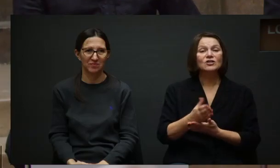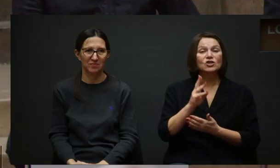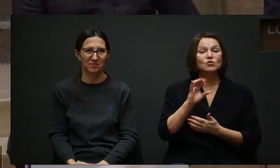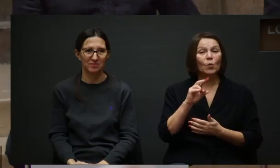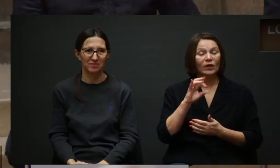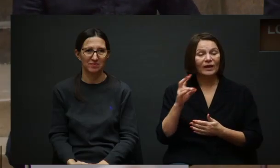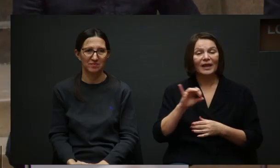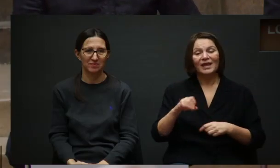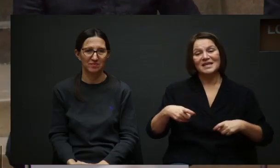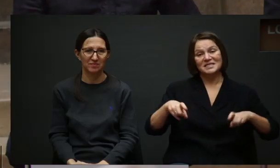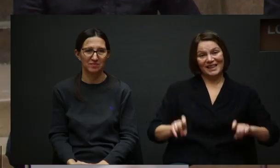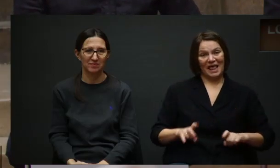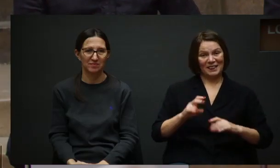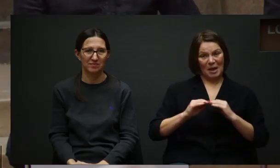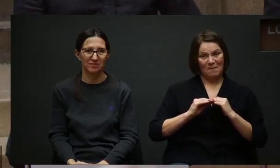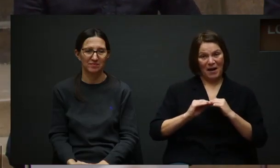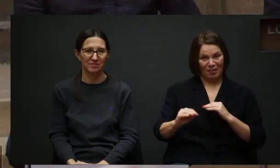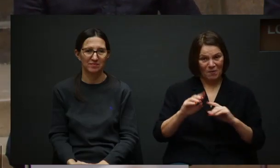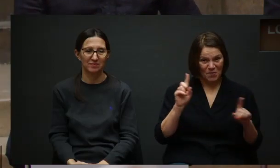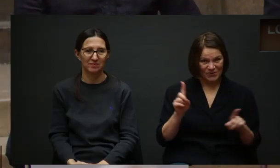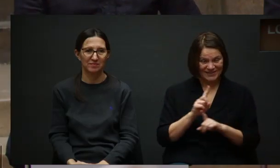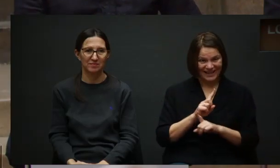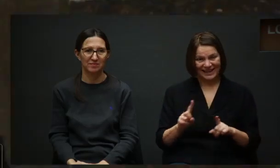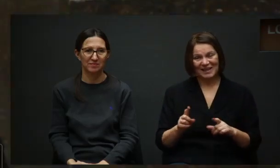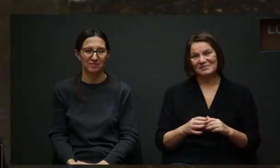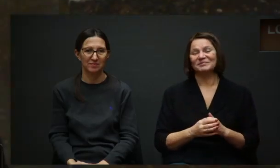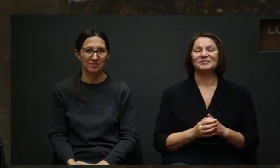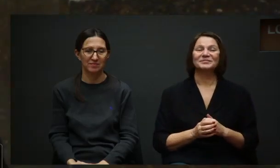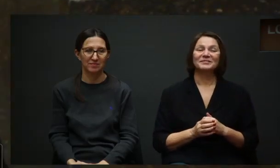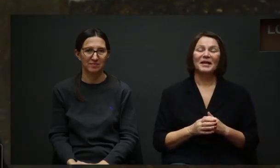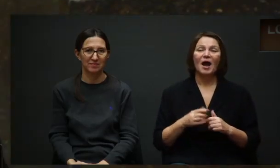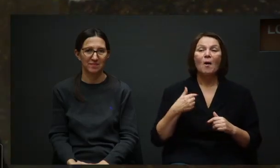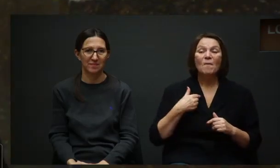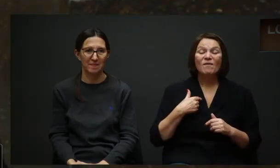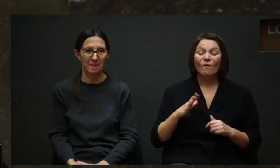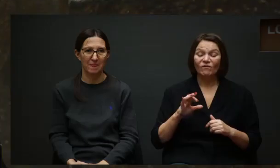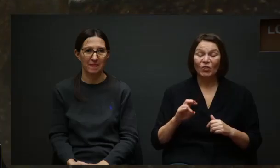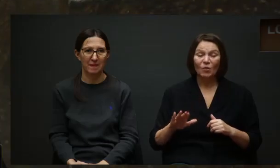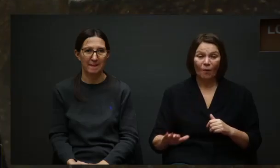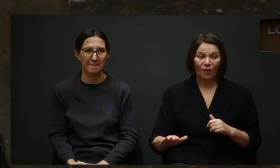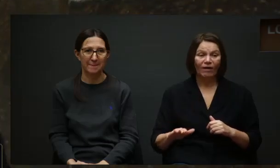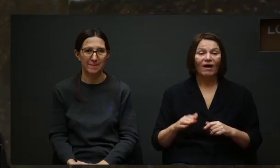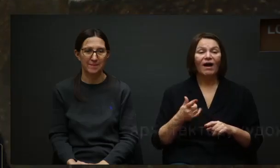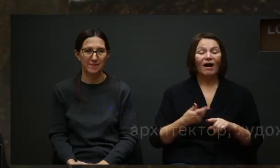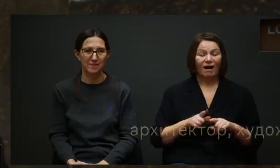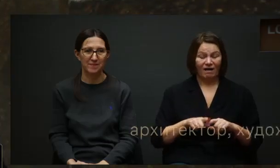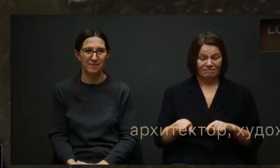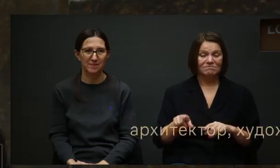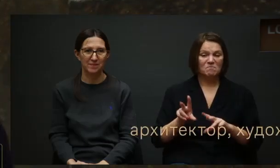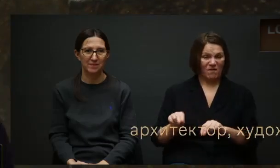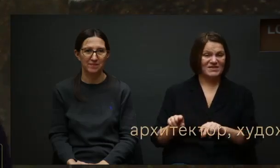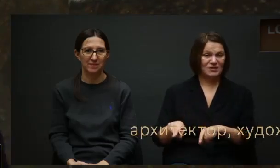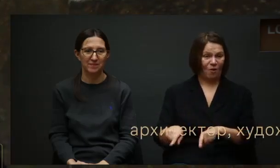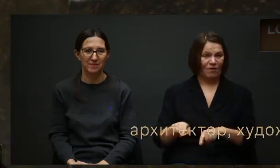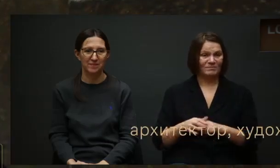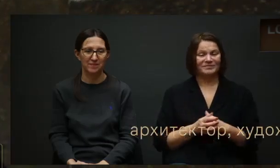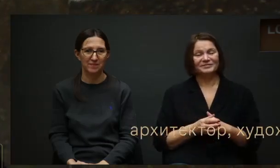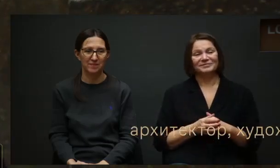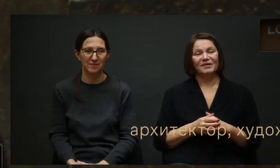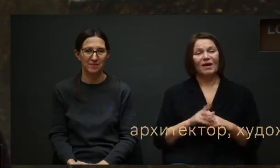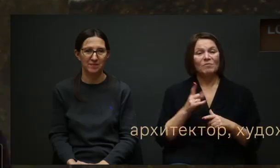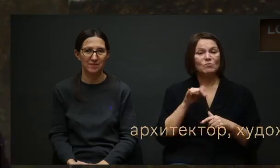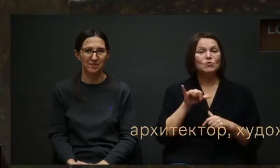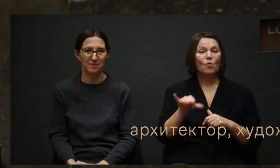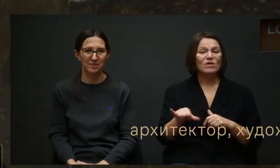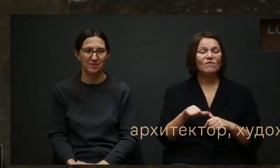сидеть на полу в музее. Моему внуку в этом смысле сильно повезло. у него